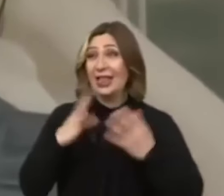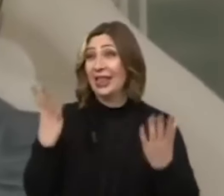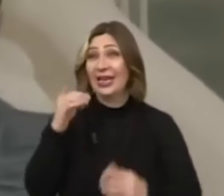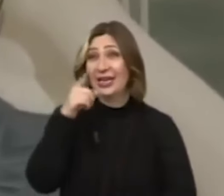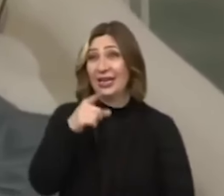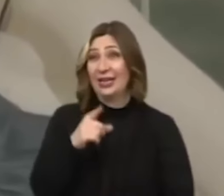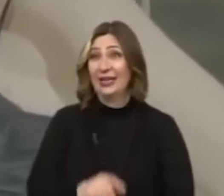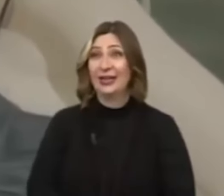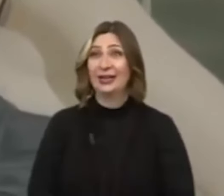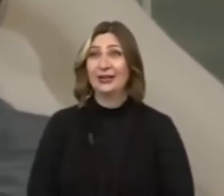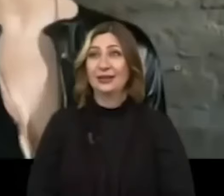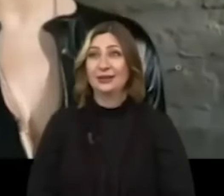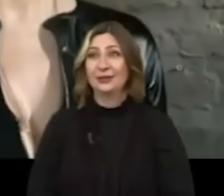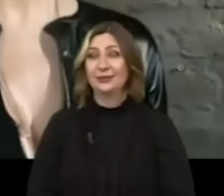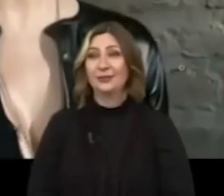ki?